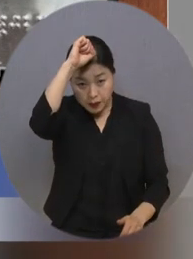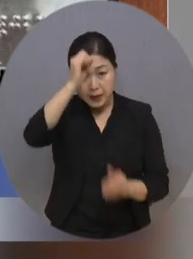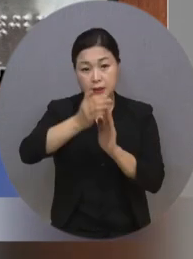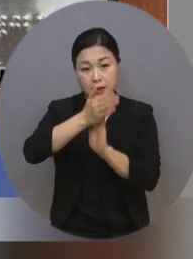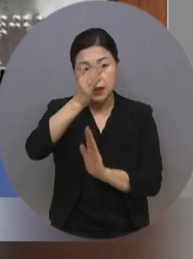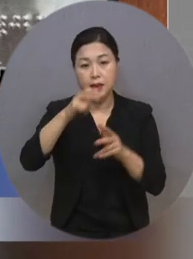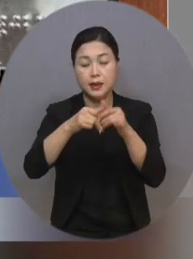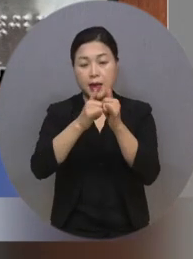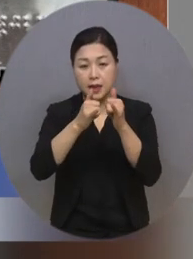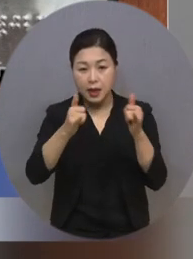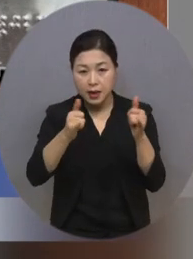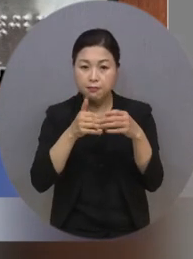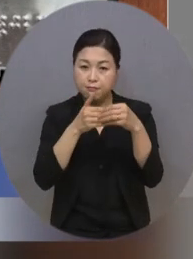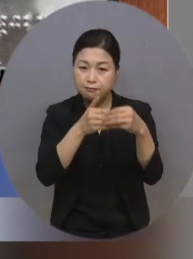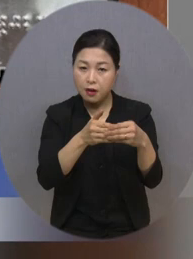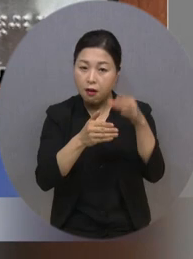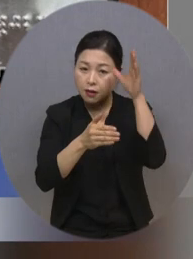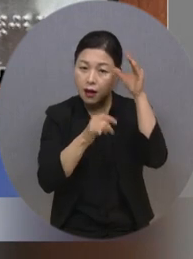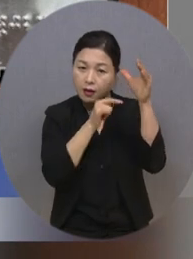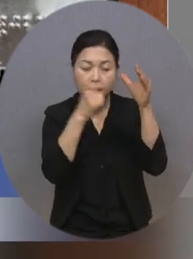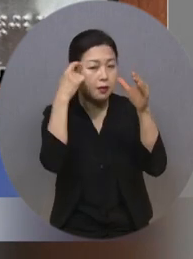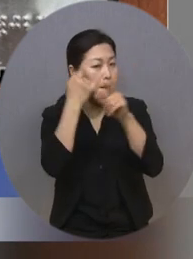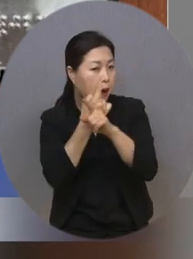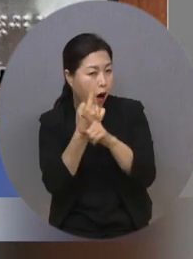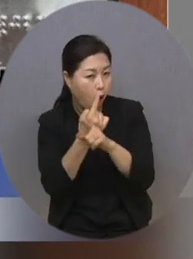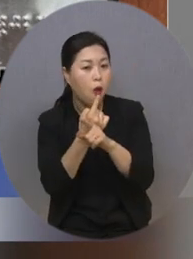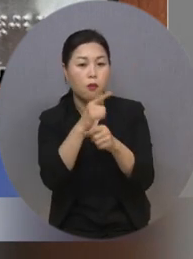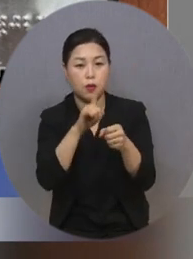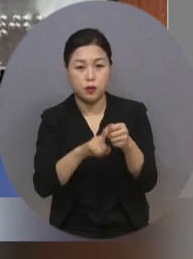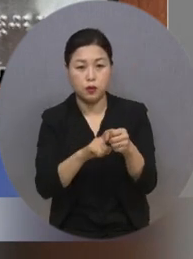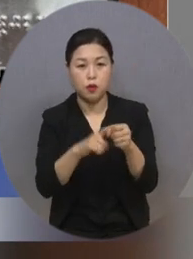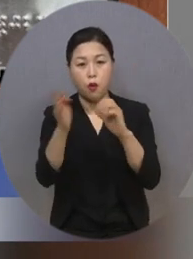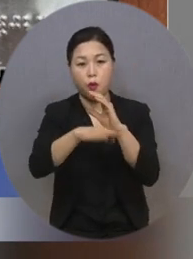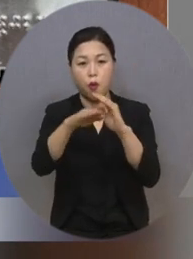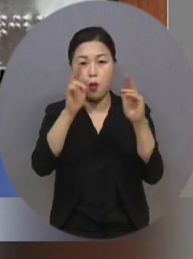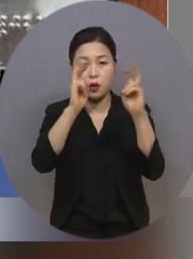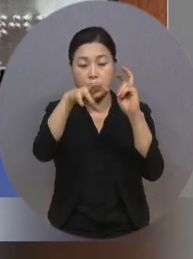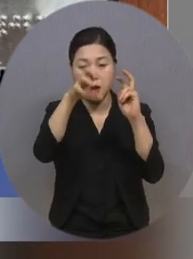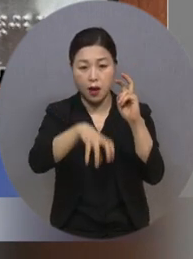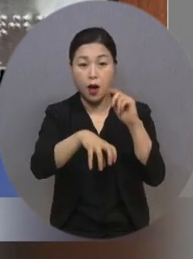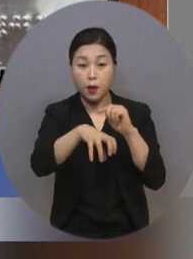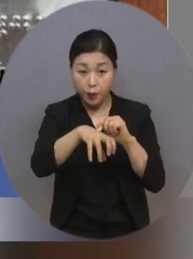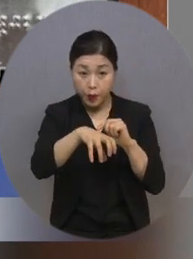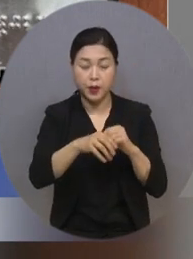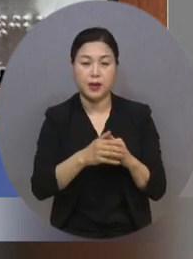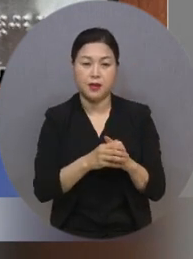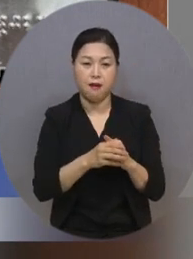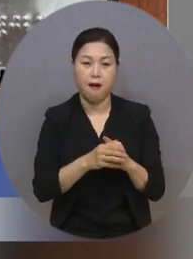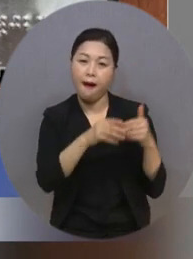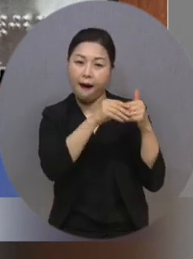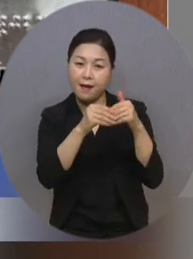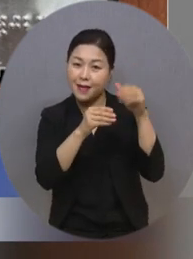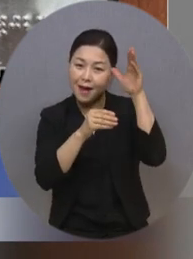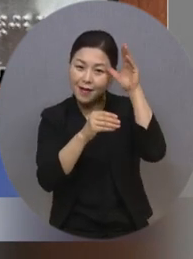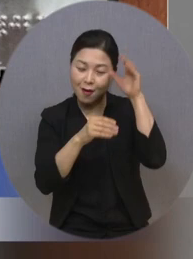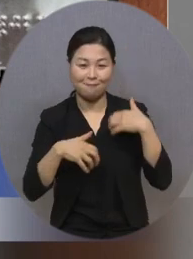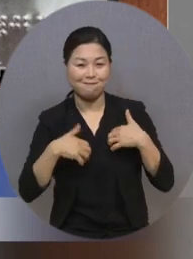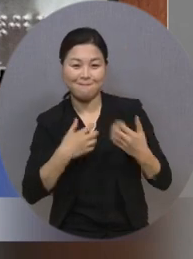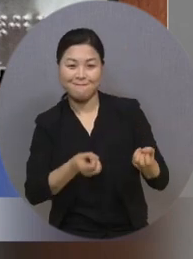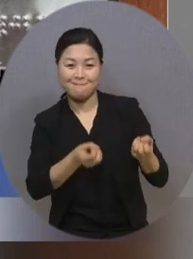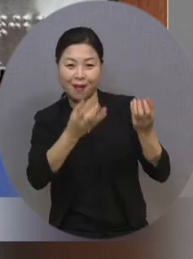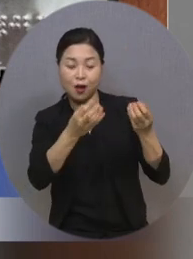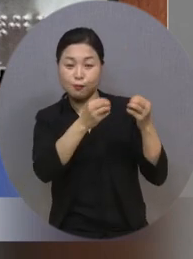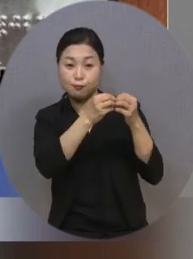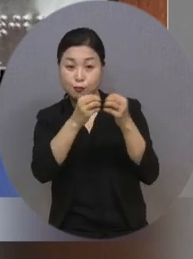장애인 보조견에 대한 인식 개선을 위해 관내 공공기관에 안내견을 환영합니다라는 문구가 담긴